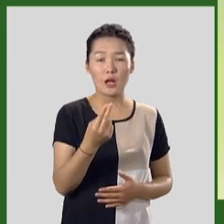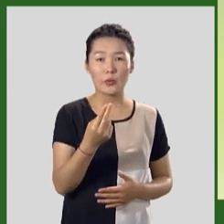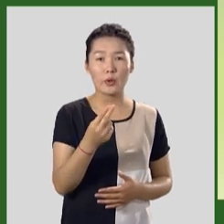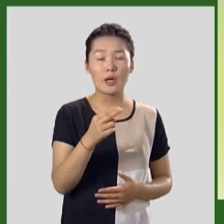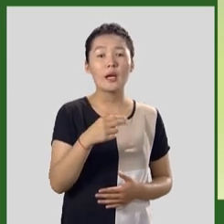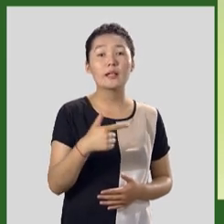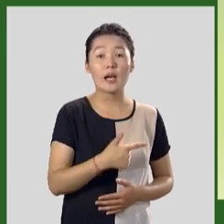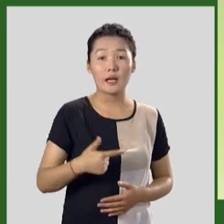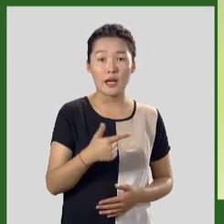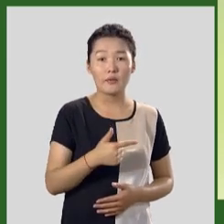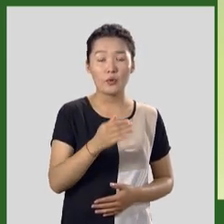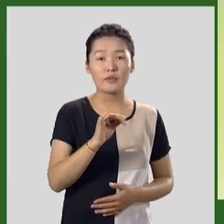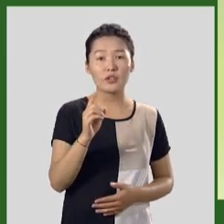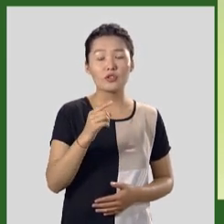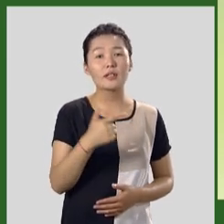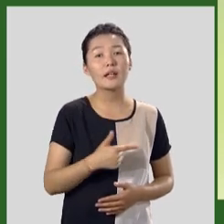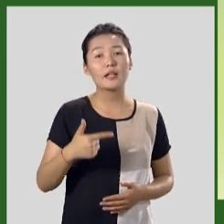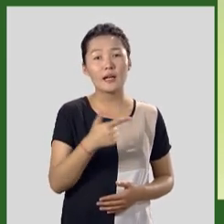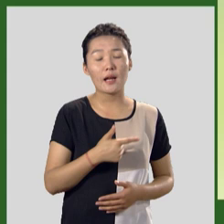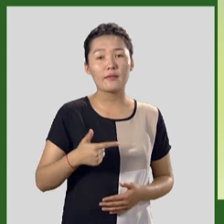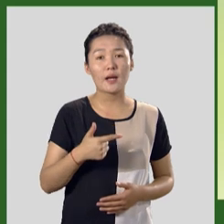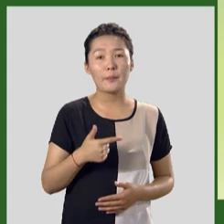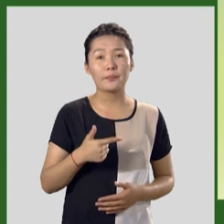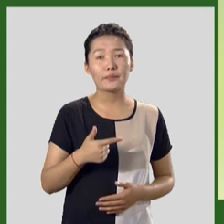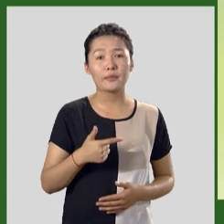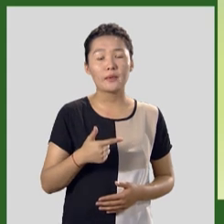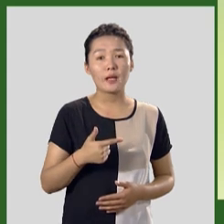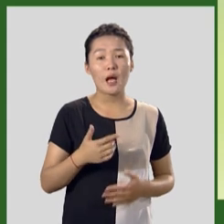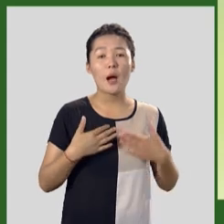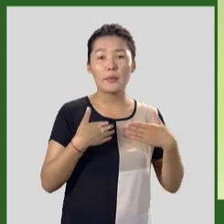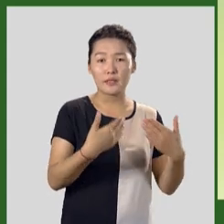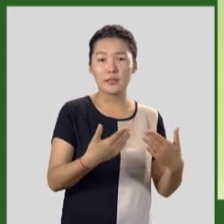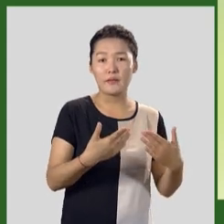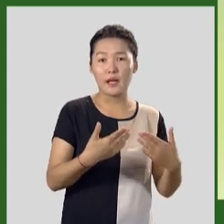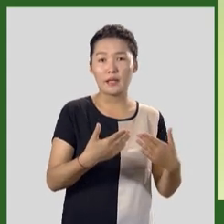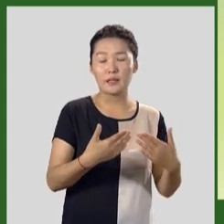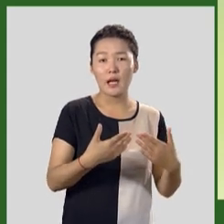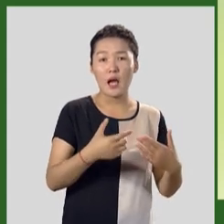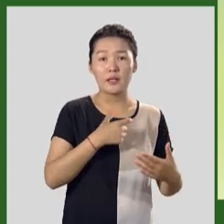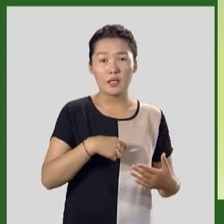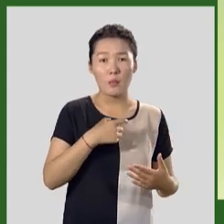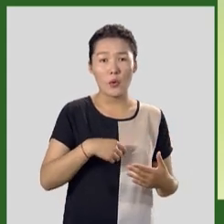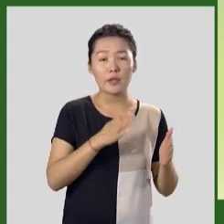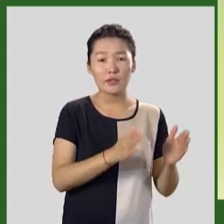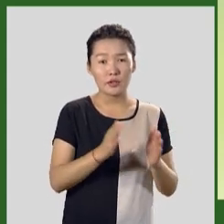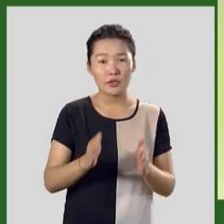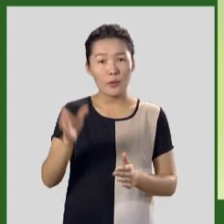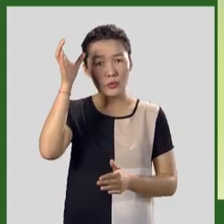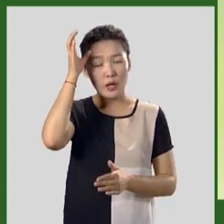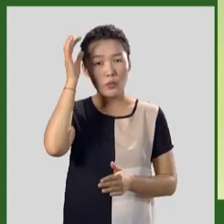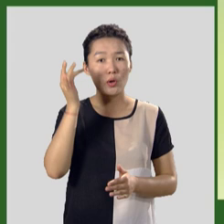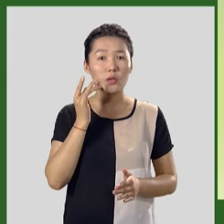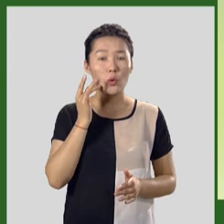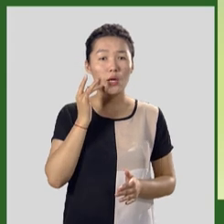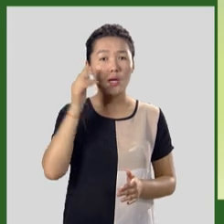географию. Физическая география представляет собой систему наук, изучающая